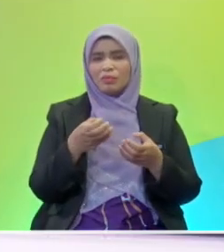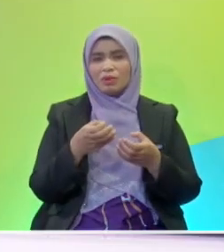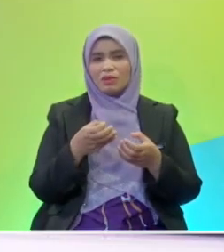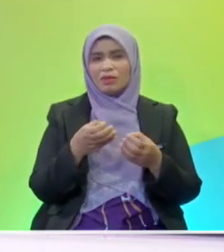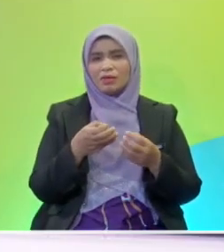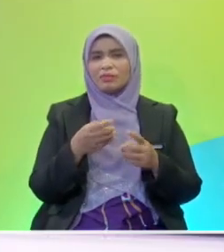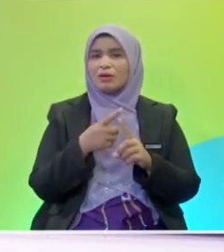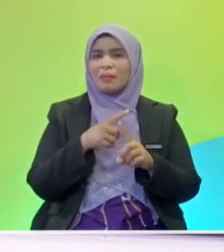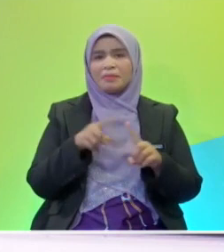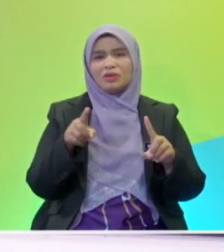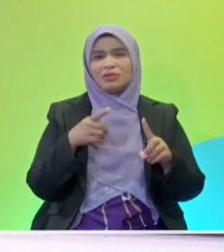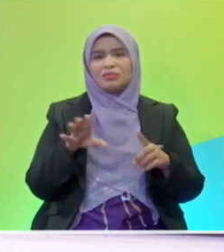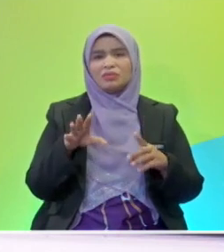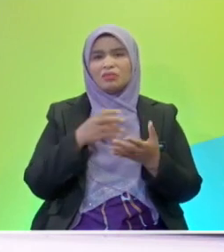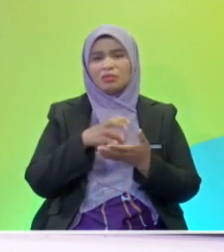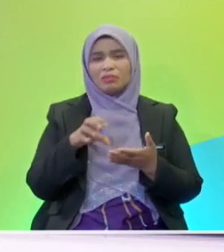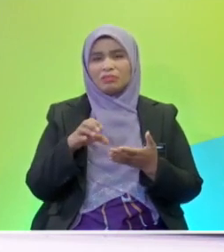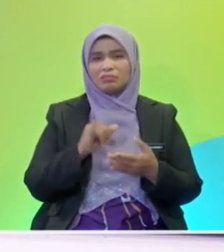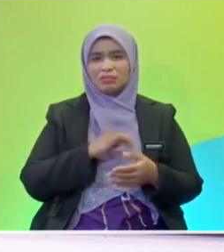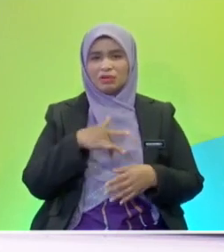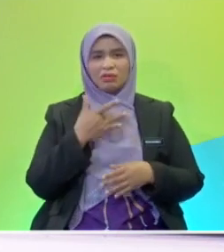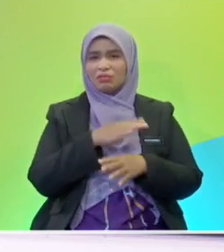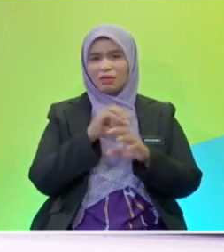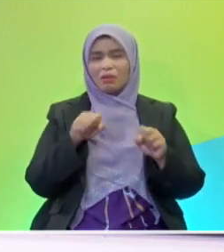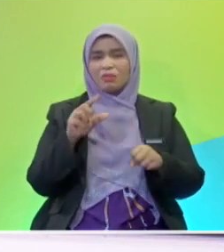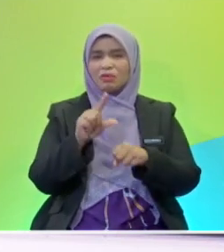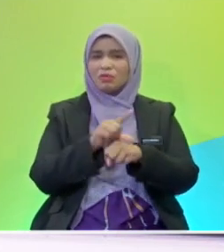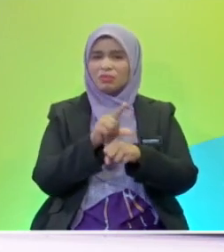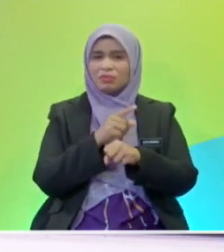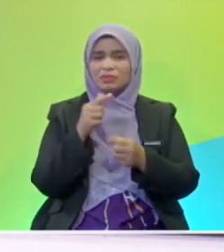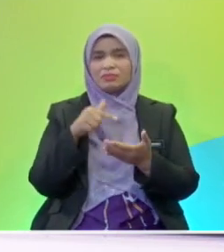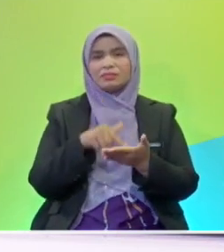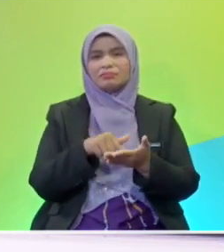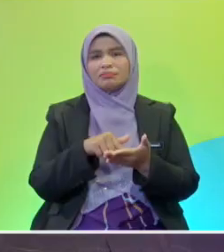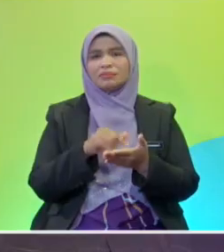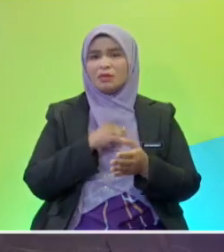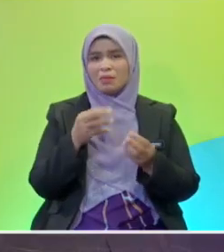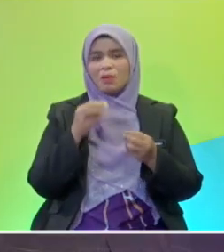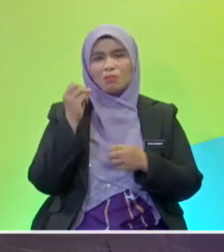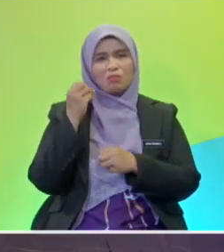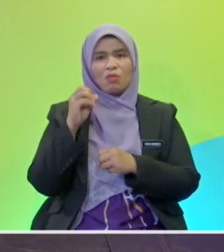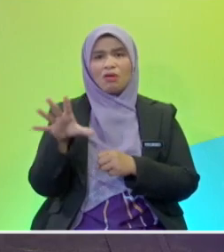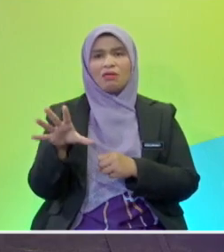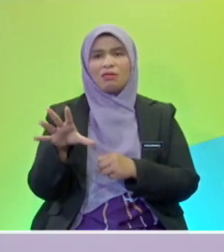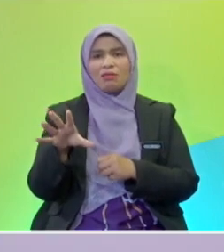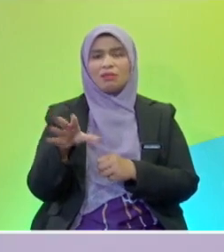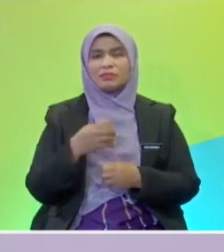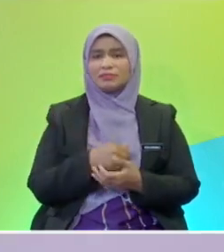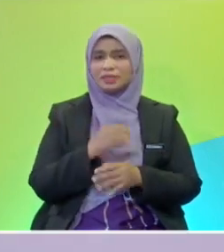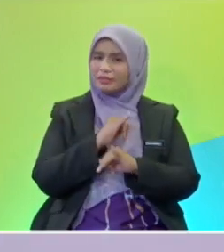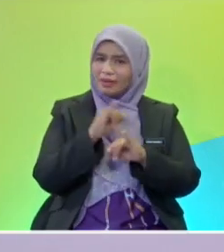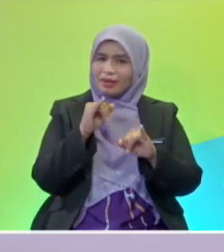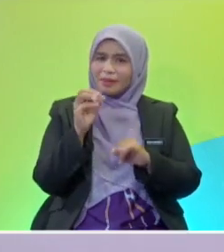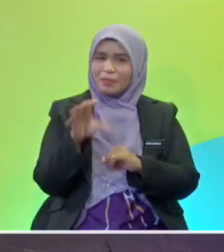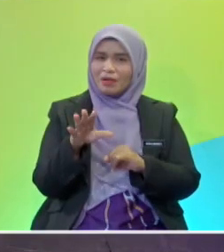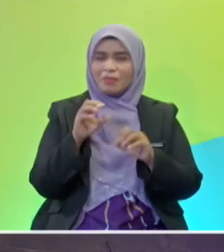dah Saya rasa dah tak boleh diuna pakai Saya nak Buanglah Cikgu kalau macam ni Mira Jangan buang boleh baiki